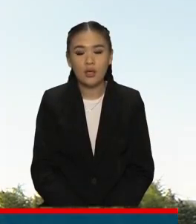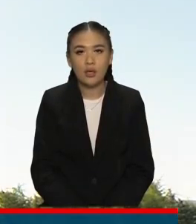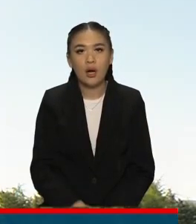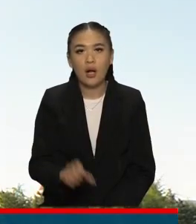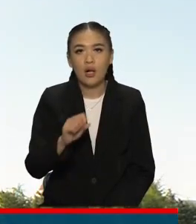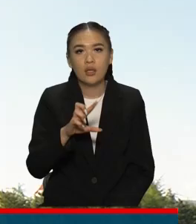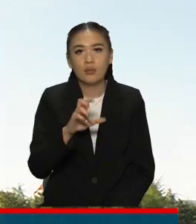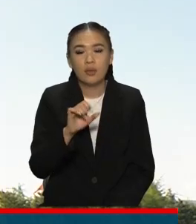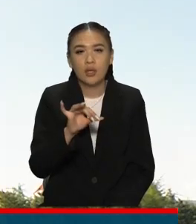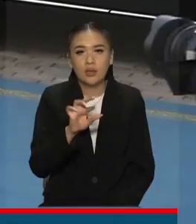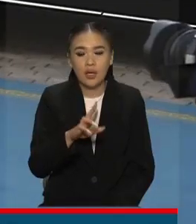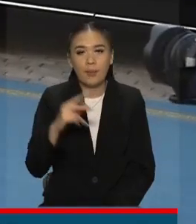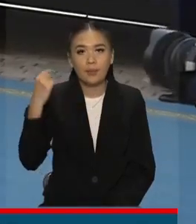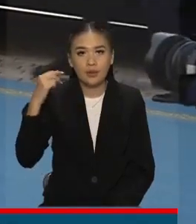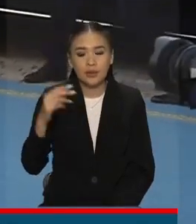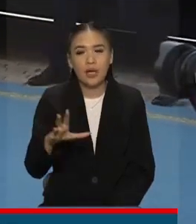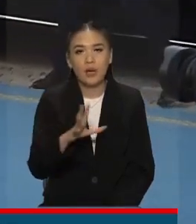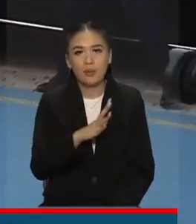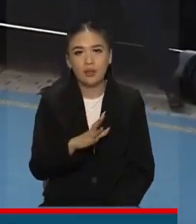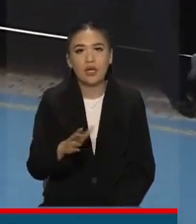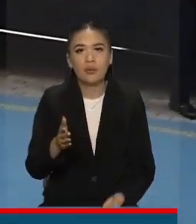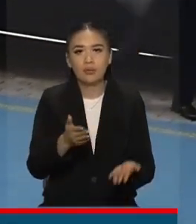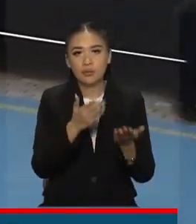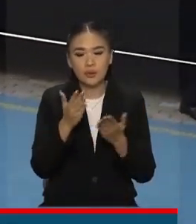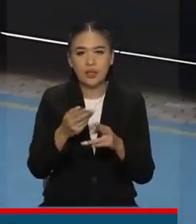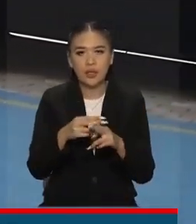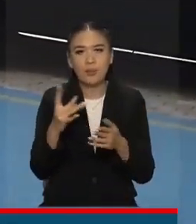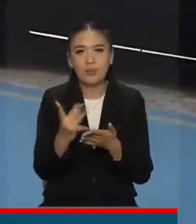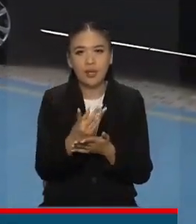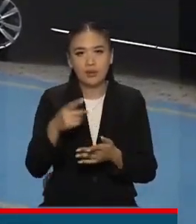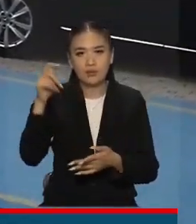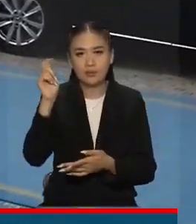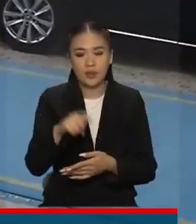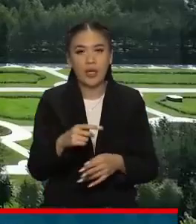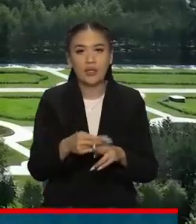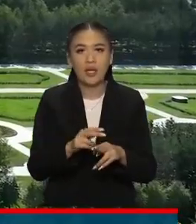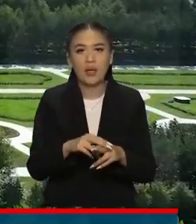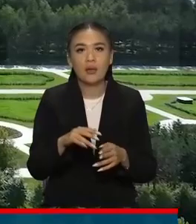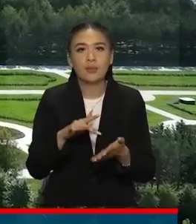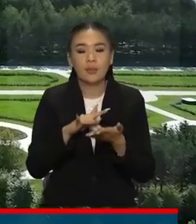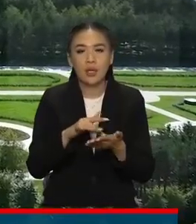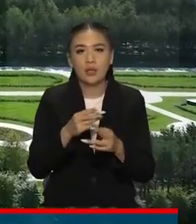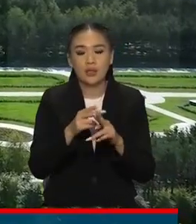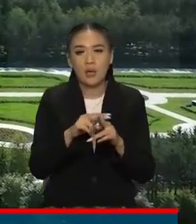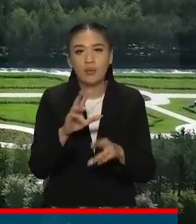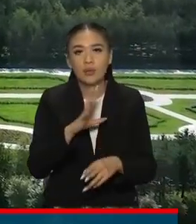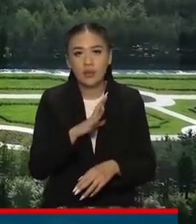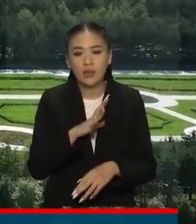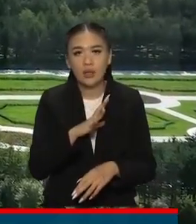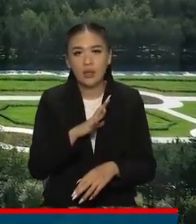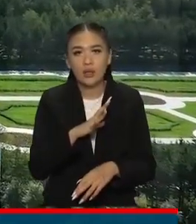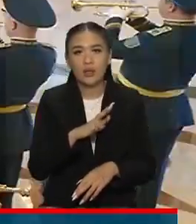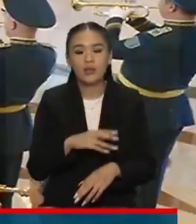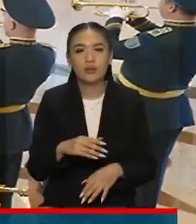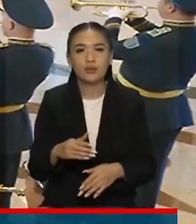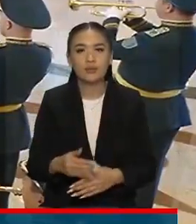Албания президенті Астанаға Қасым Жомарт Тоқаевтың шақыртуымен алғаш рет келіп отыр. Ресми сапар, соған сай салтанатты қарсы алу рәсімі